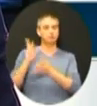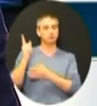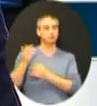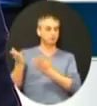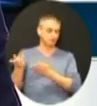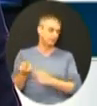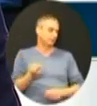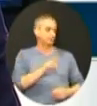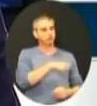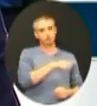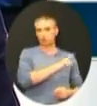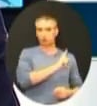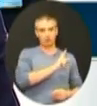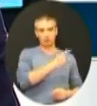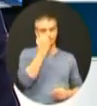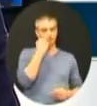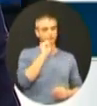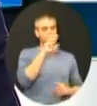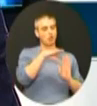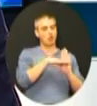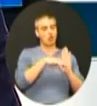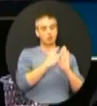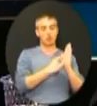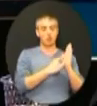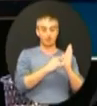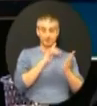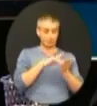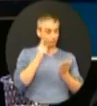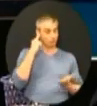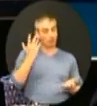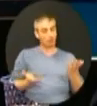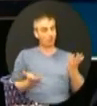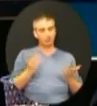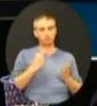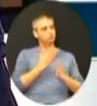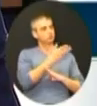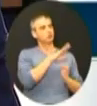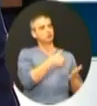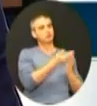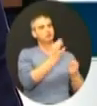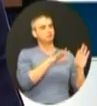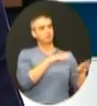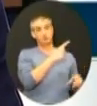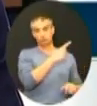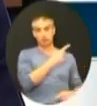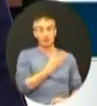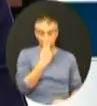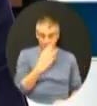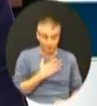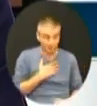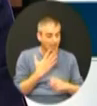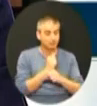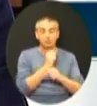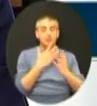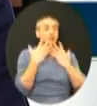מה שהוא רוצה ומצד שני לא לעבור על הוראות החוק ובמקום שהוא מתלבט אז הוא הולך ליוצא משפטי לממשלה מבחינתי ההצלחה